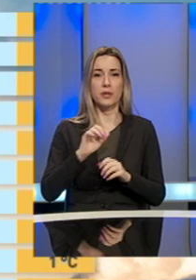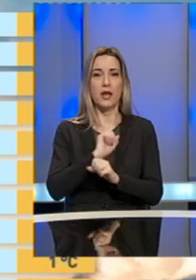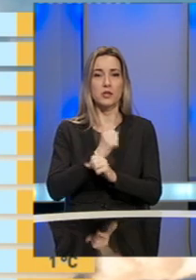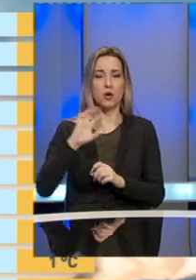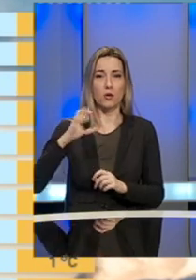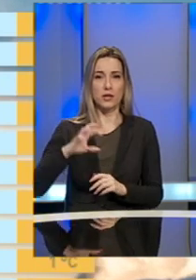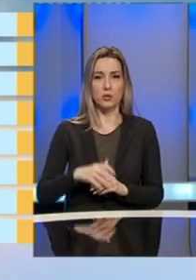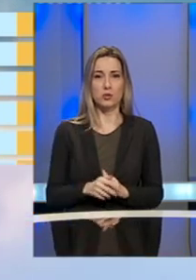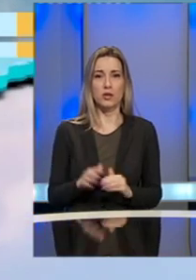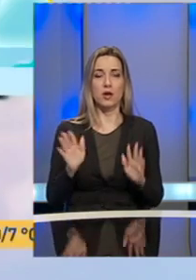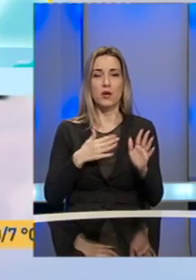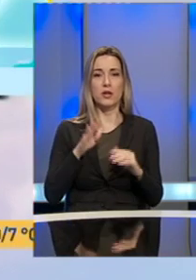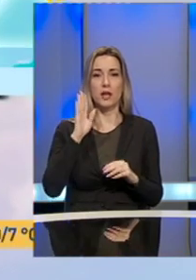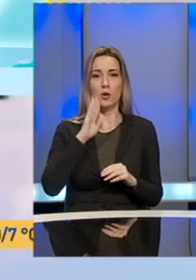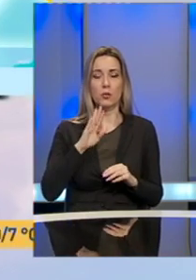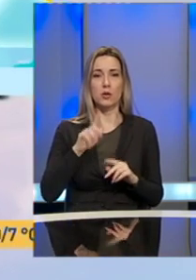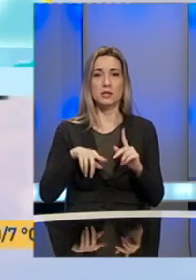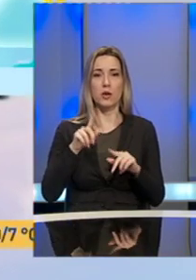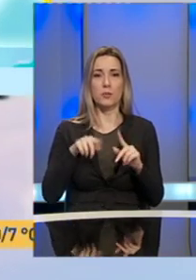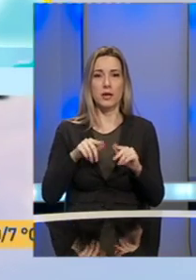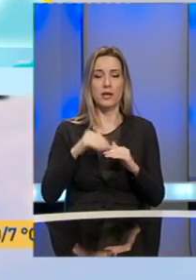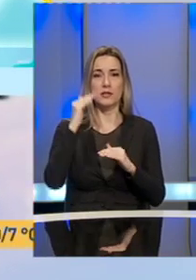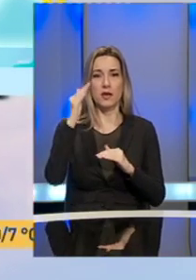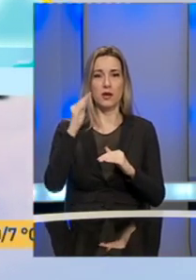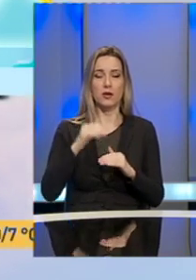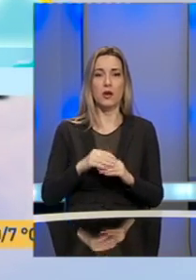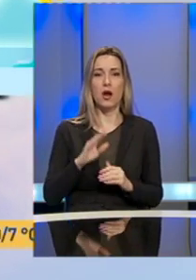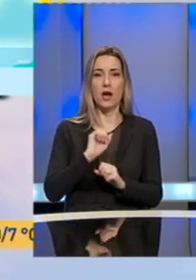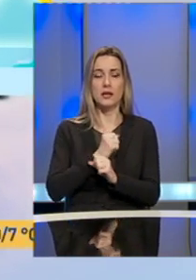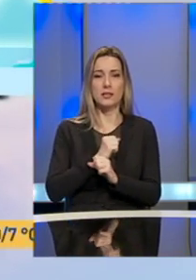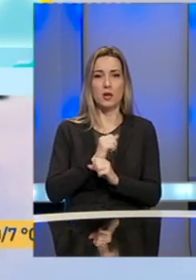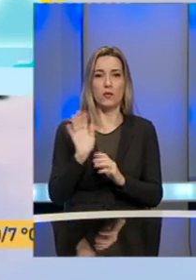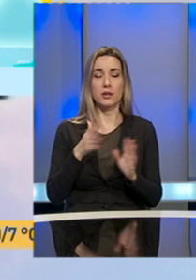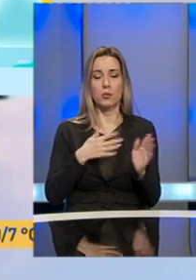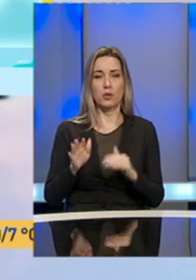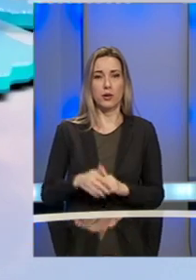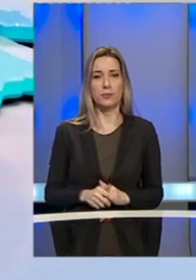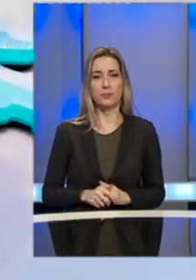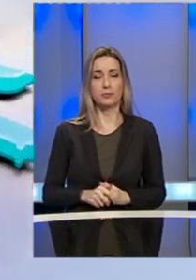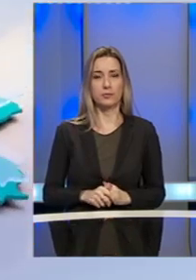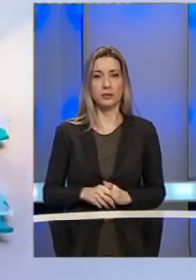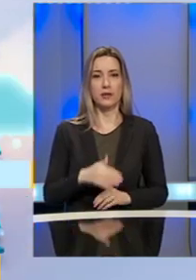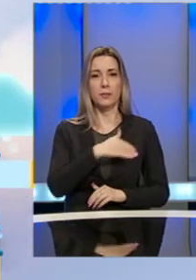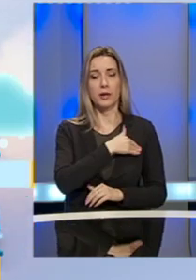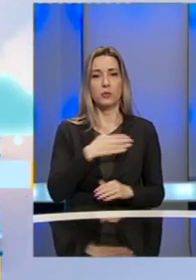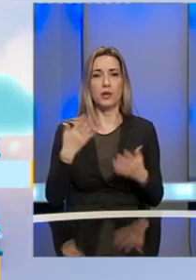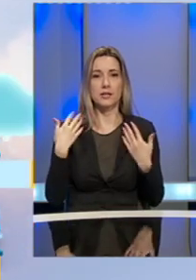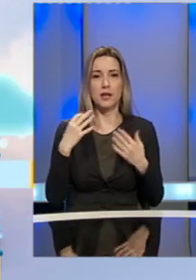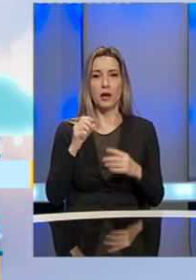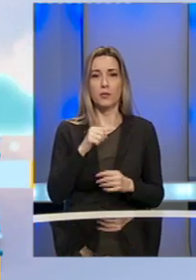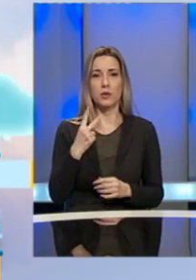Hercegovine sunčano. Vjetar u Bosni umjerene jačine sjevernog smjera, a u Hercegovini bura. Temperatura zraka